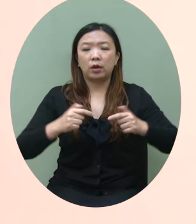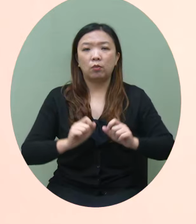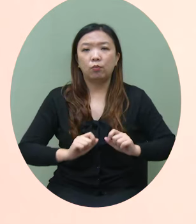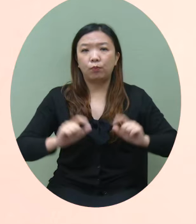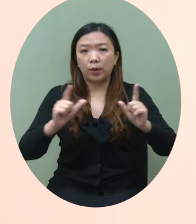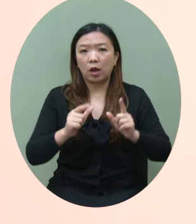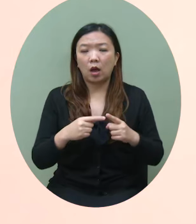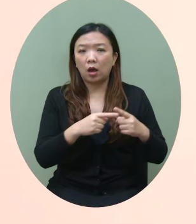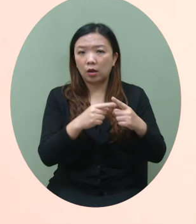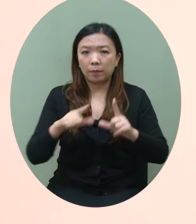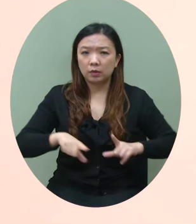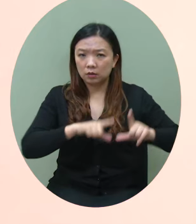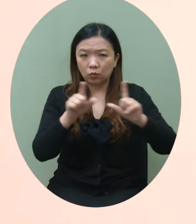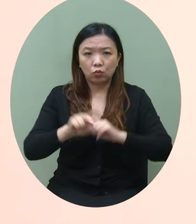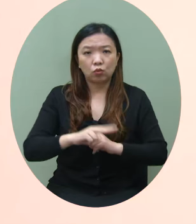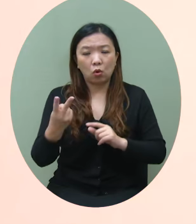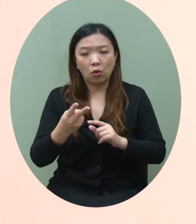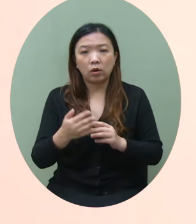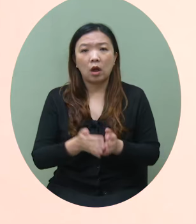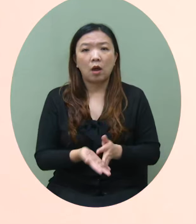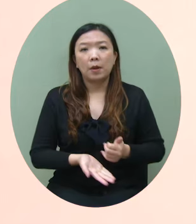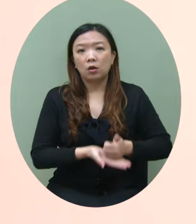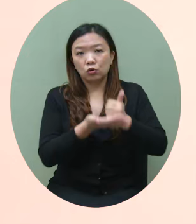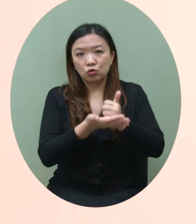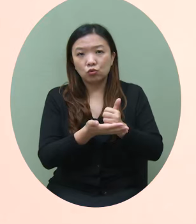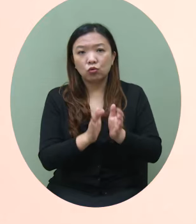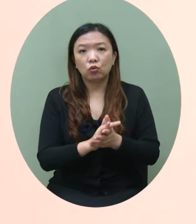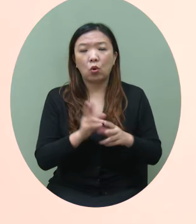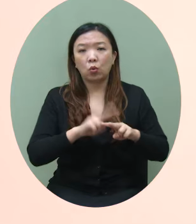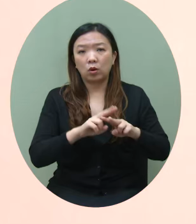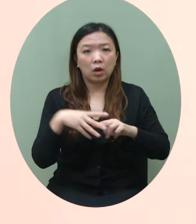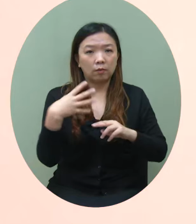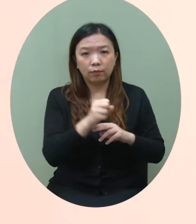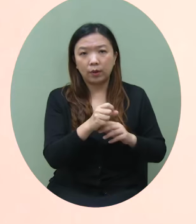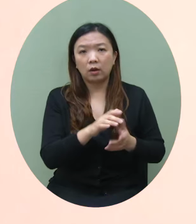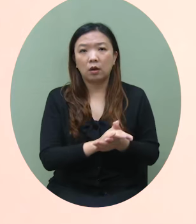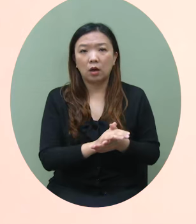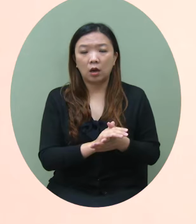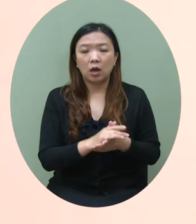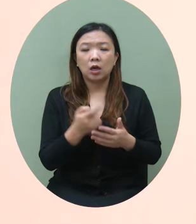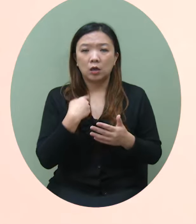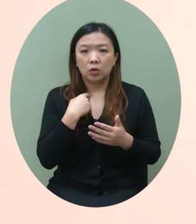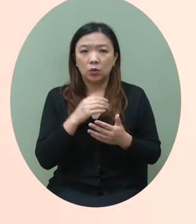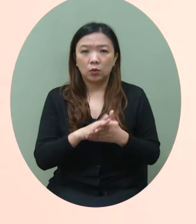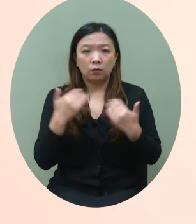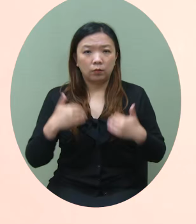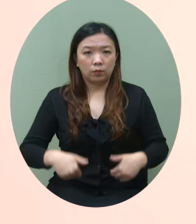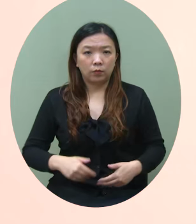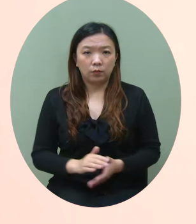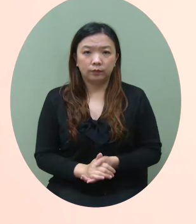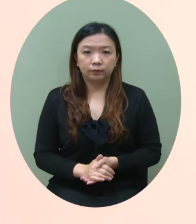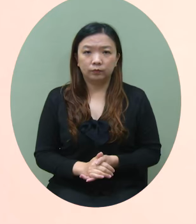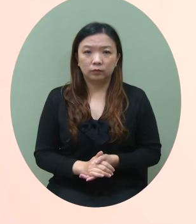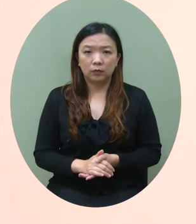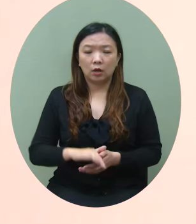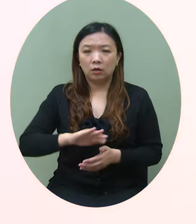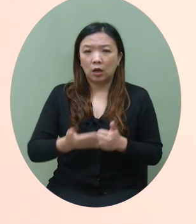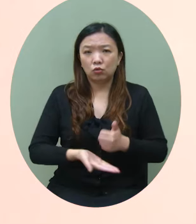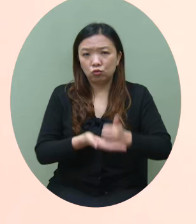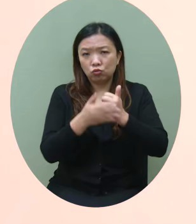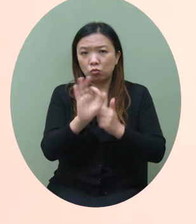尊重國家的執政黨這是我們有的立場至於不尊重去到什麼